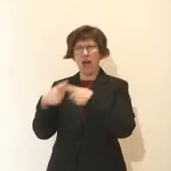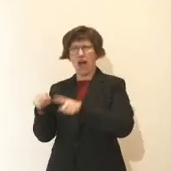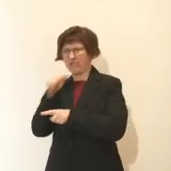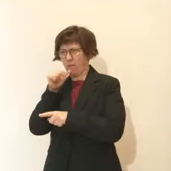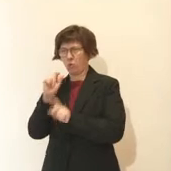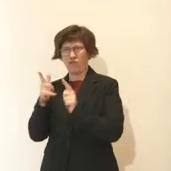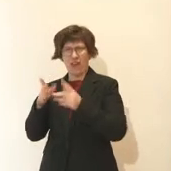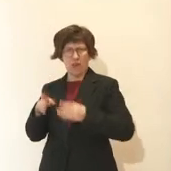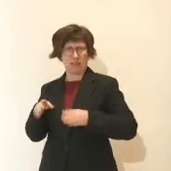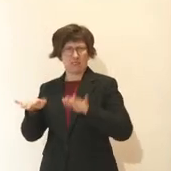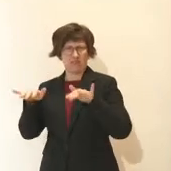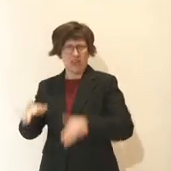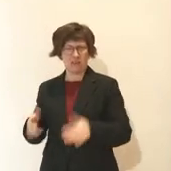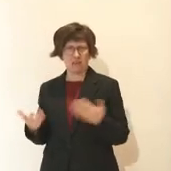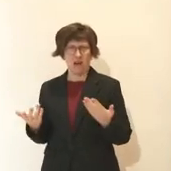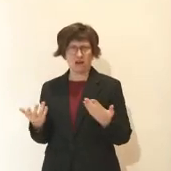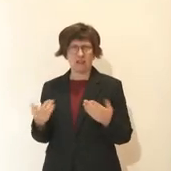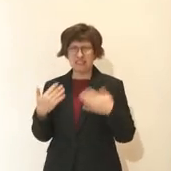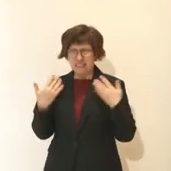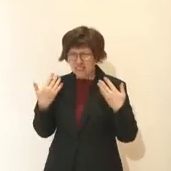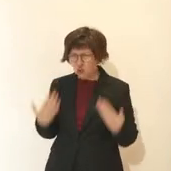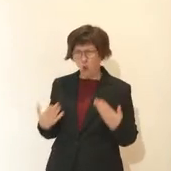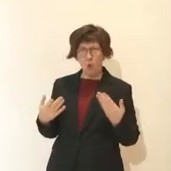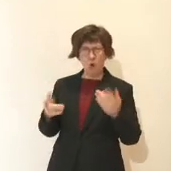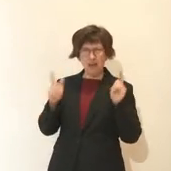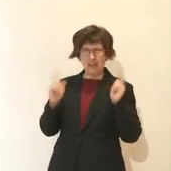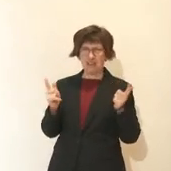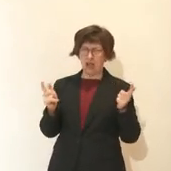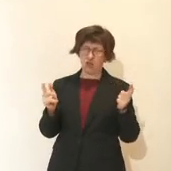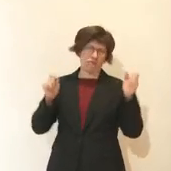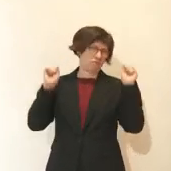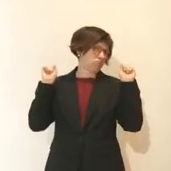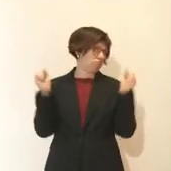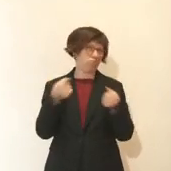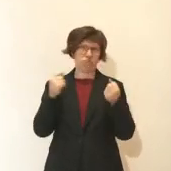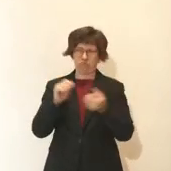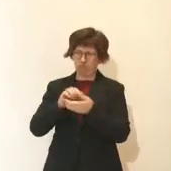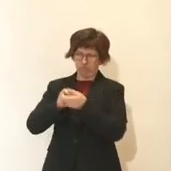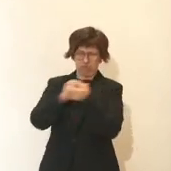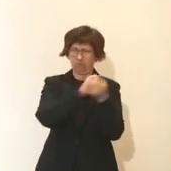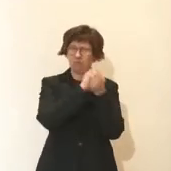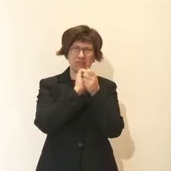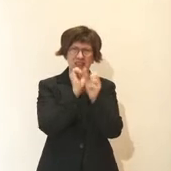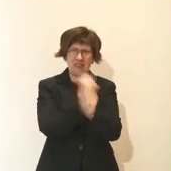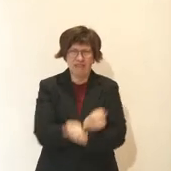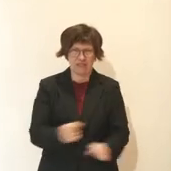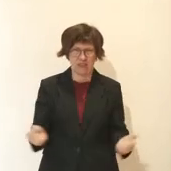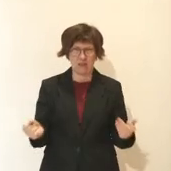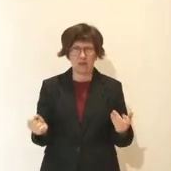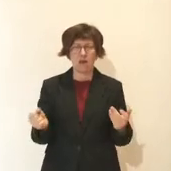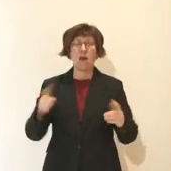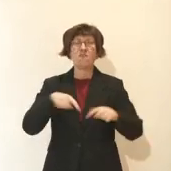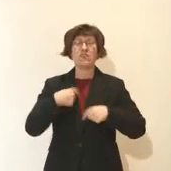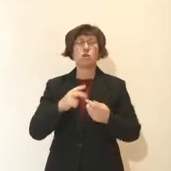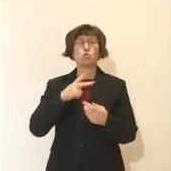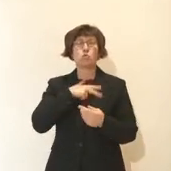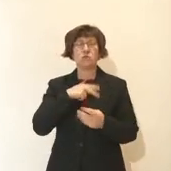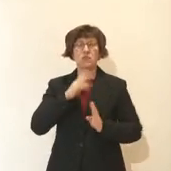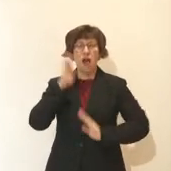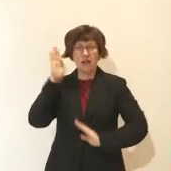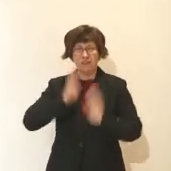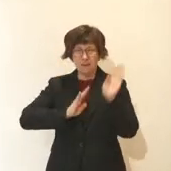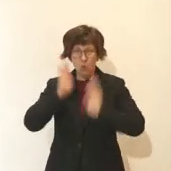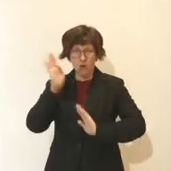beruflichen lebensweg beschritten hätten eine solche gesellschaft kann nicht zusammenhalten wir sozialdemokratinnen und